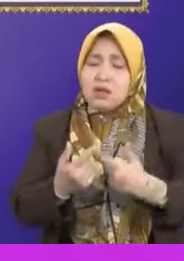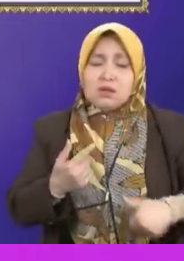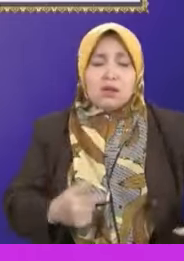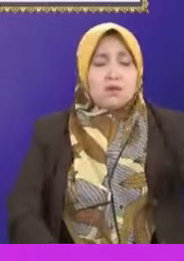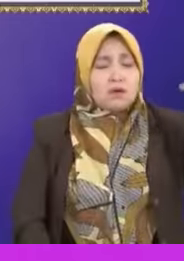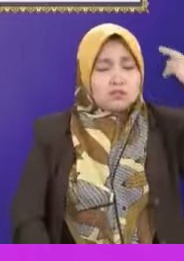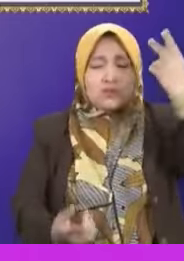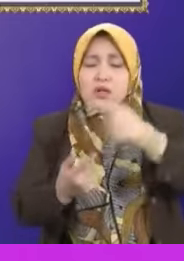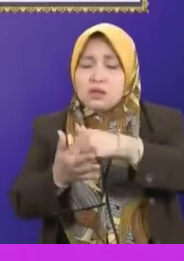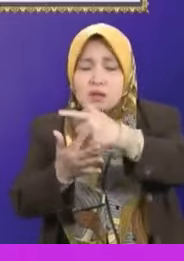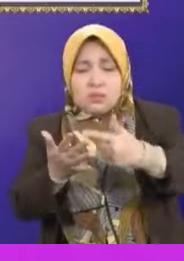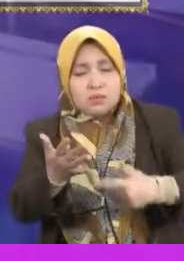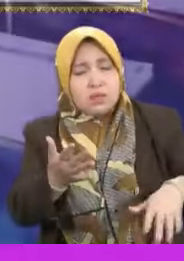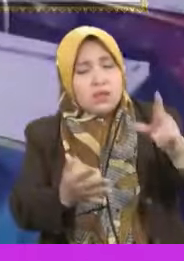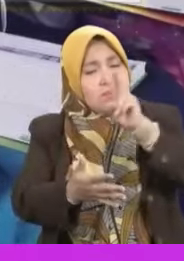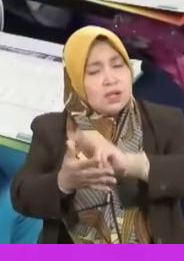ويزكيكم